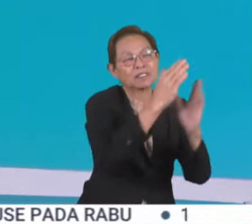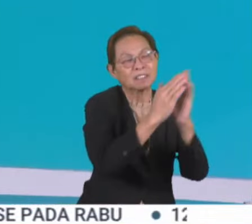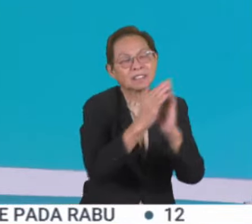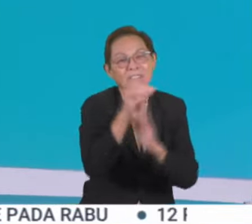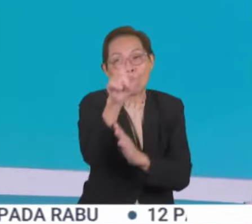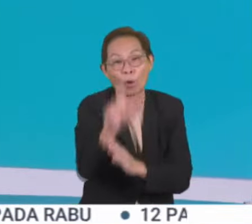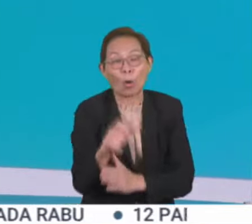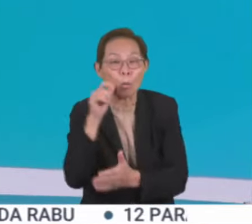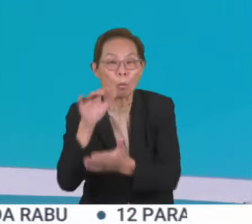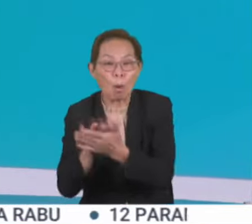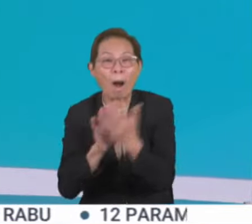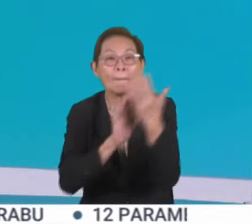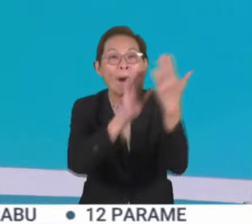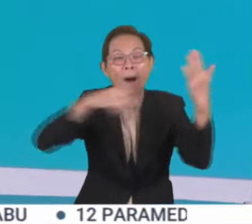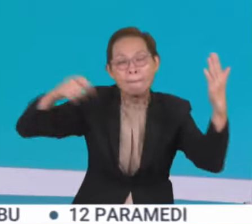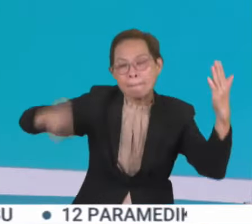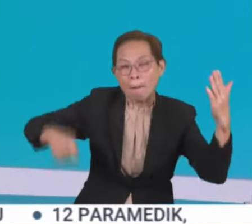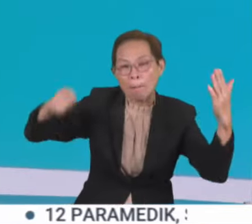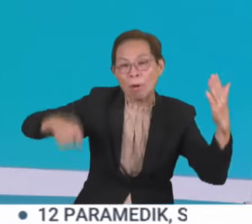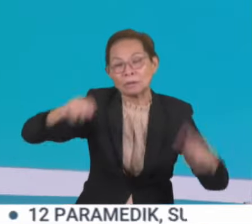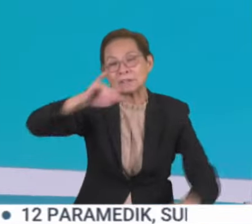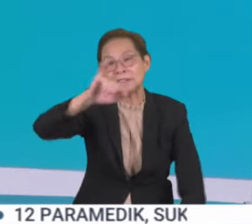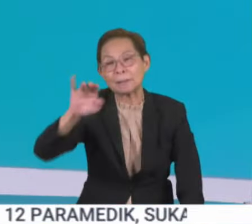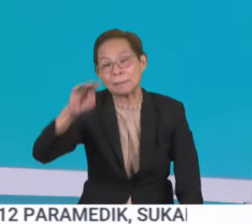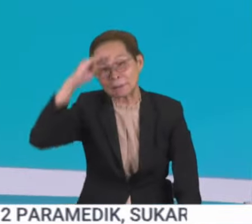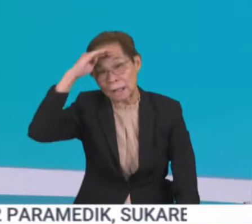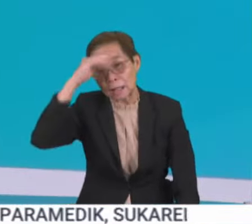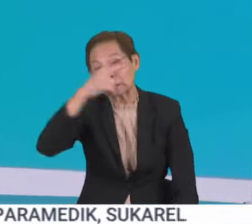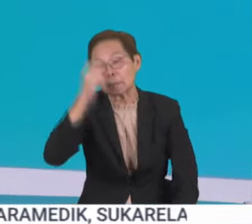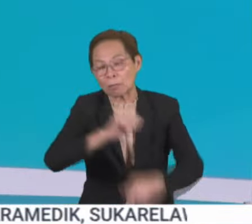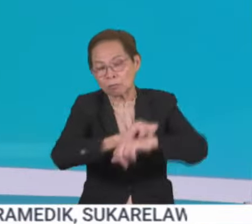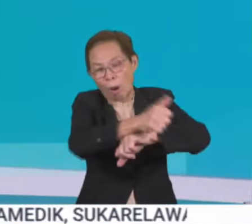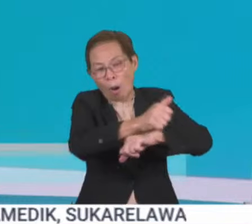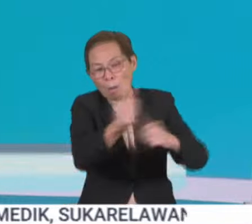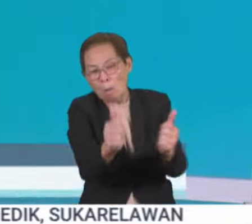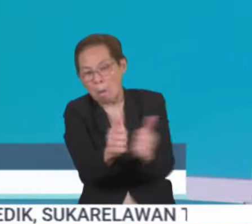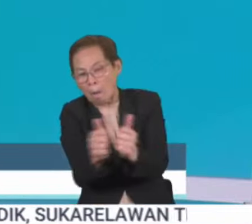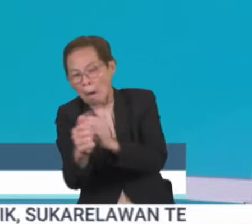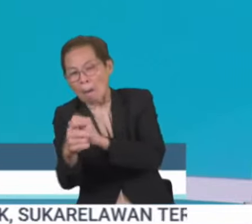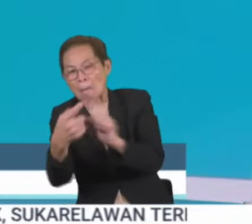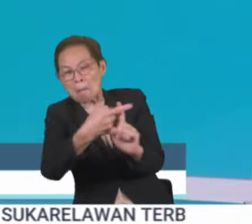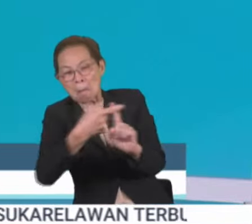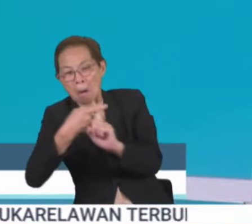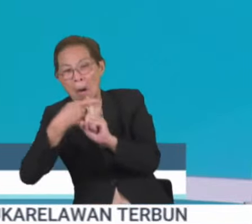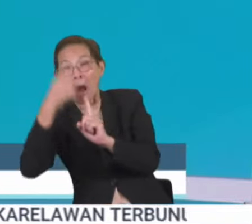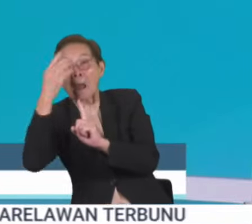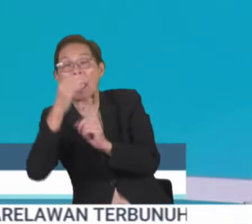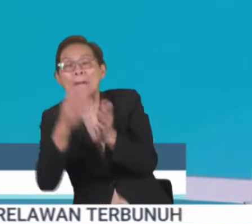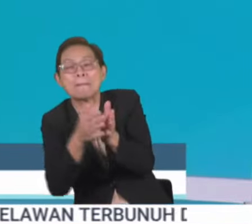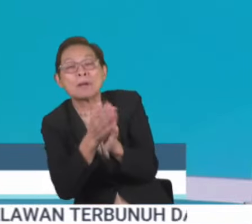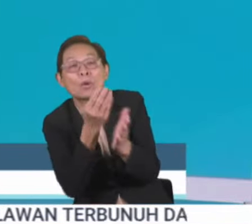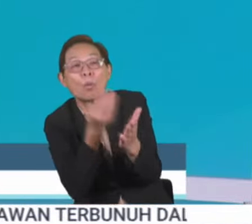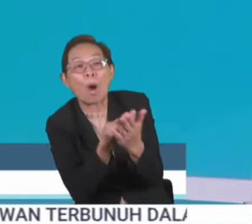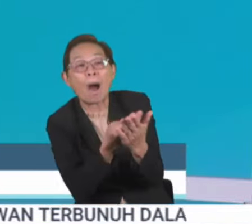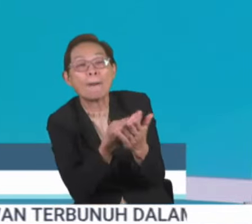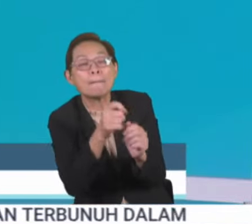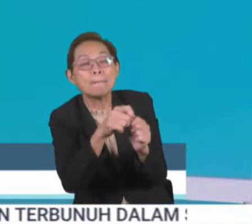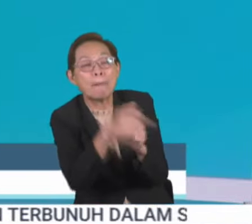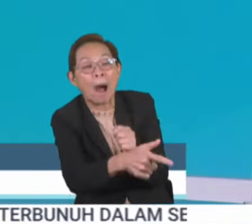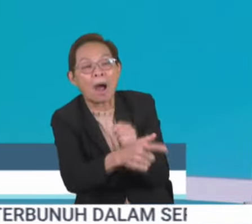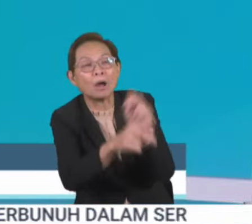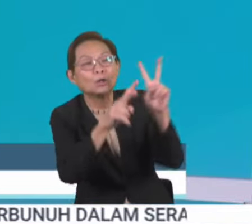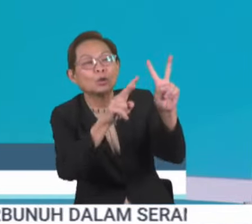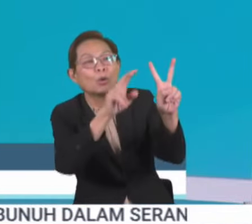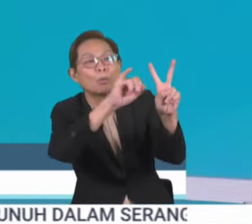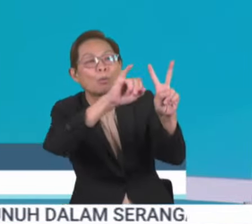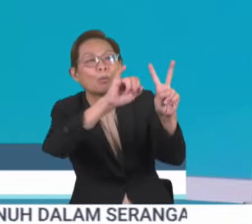seorang Suri rumah dihadapkan ke Mahkamah sesyen Johor Bahru atas perturuhan bersubahat mencolek seorang lelaki dan meminta Wang tebusan 20